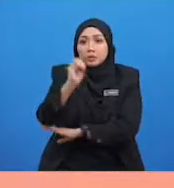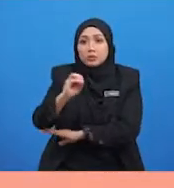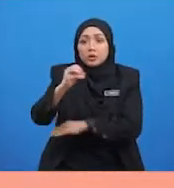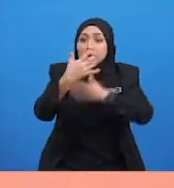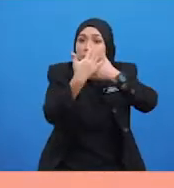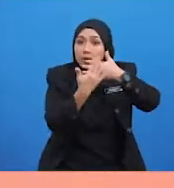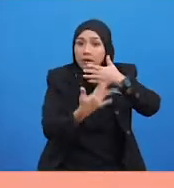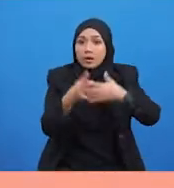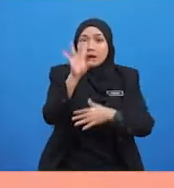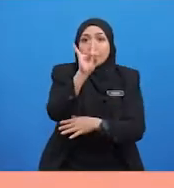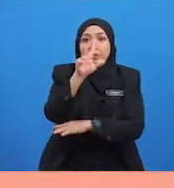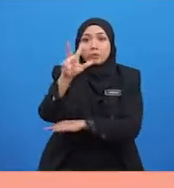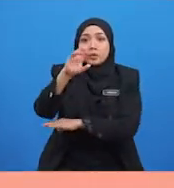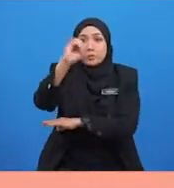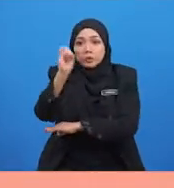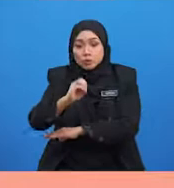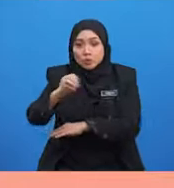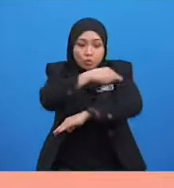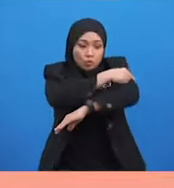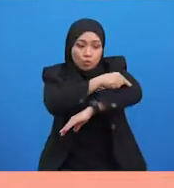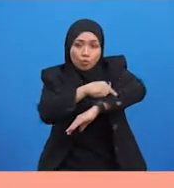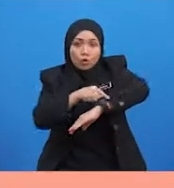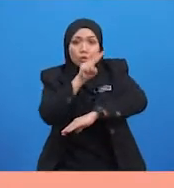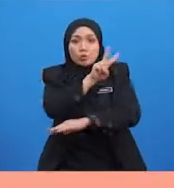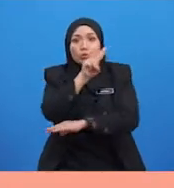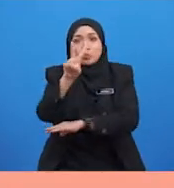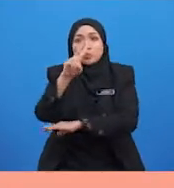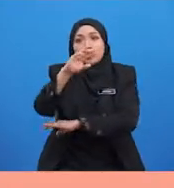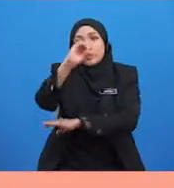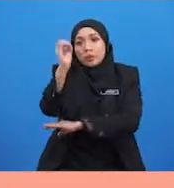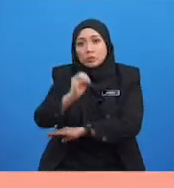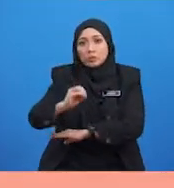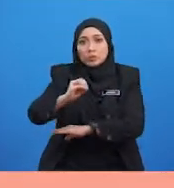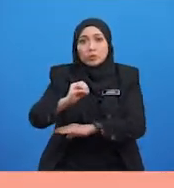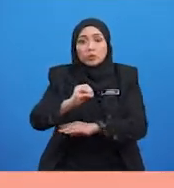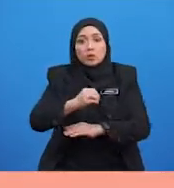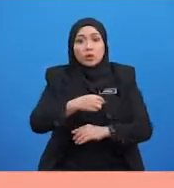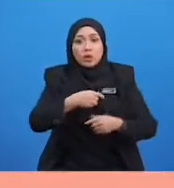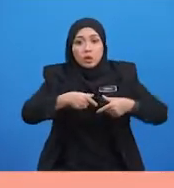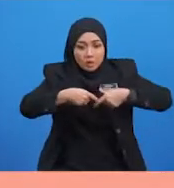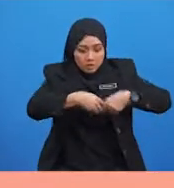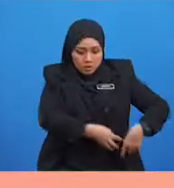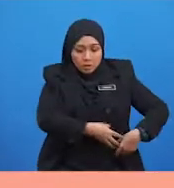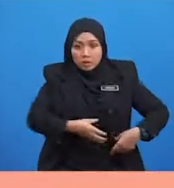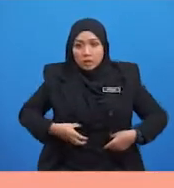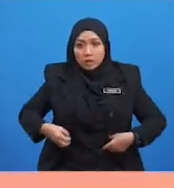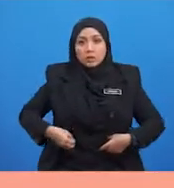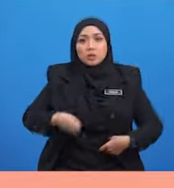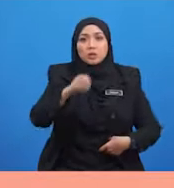83%, tulang, 22%, hati, 69%, dan buah pinggang,